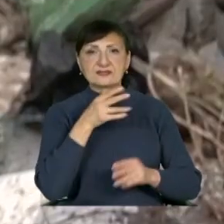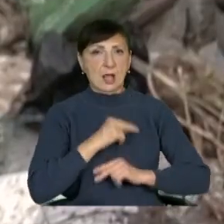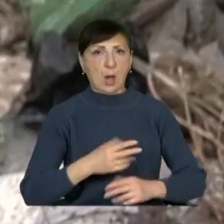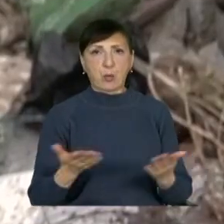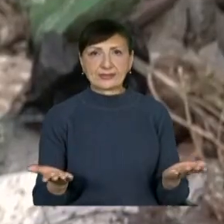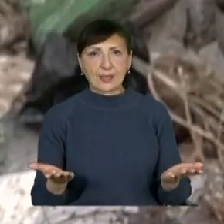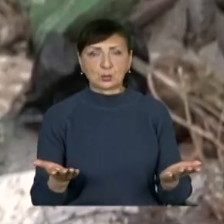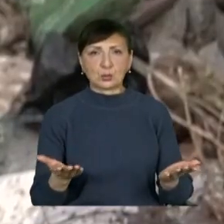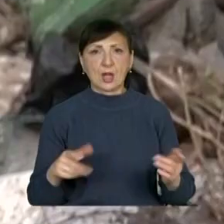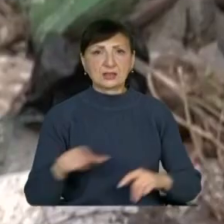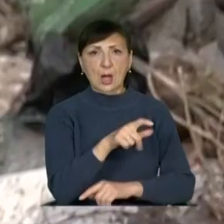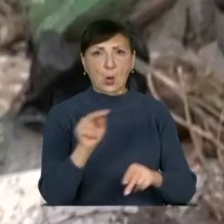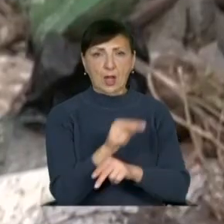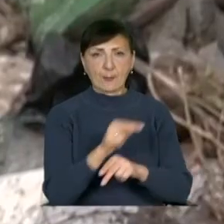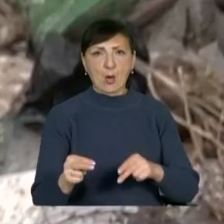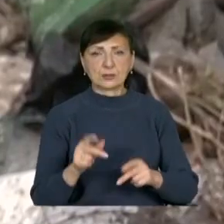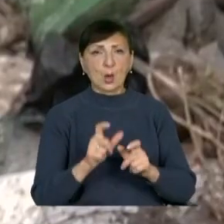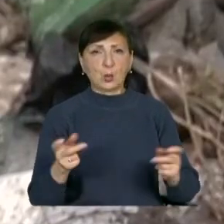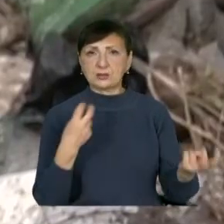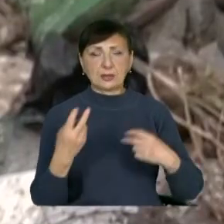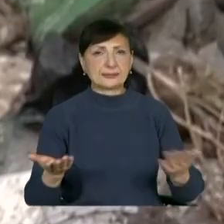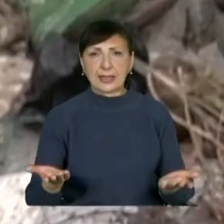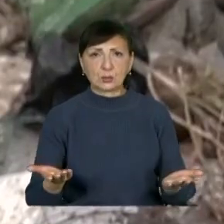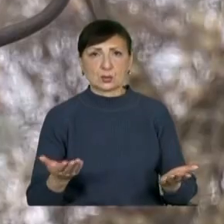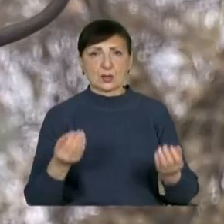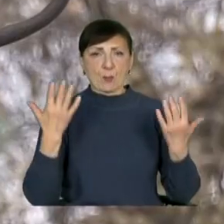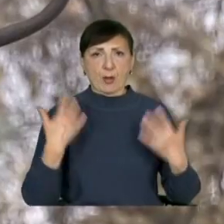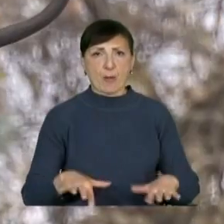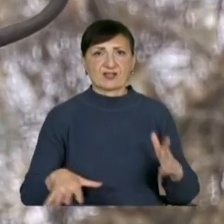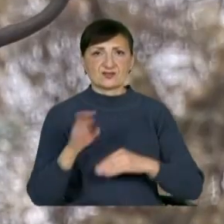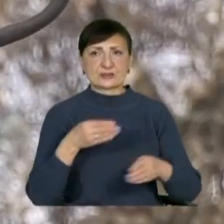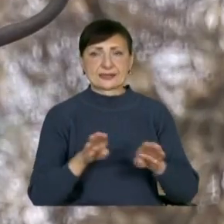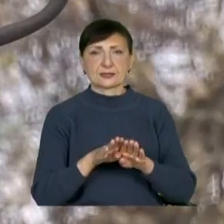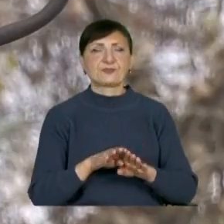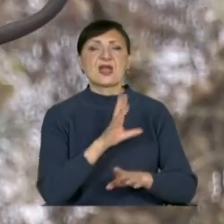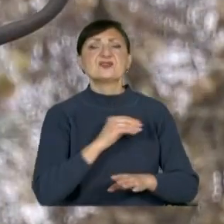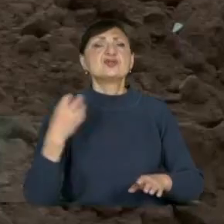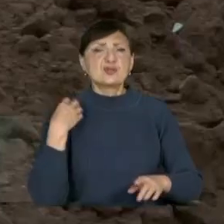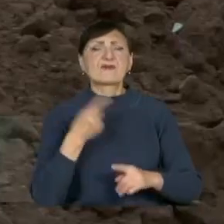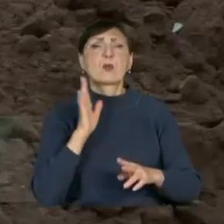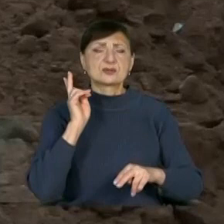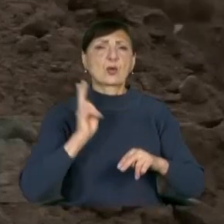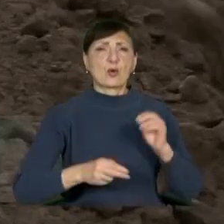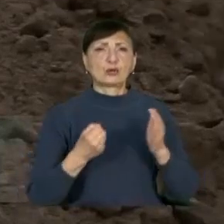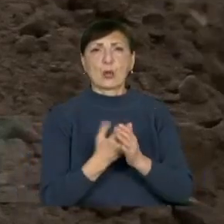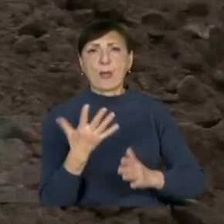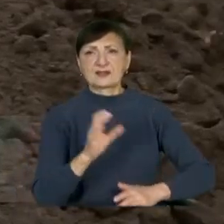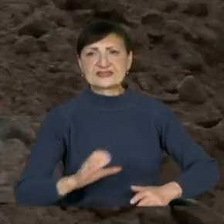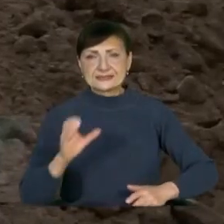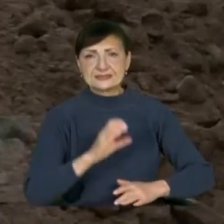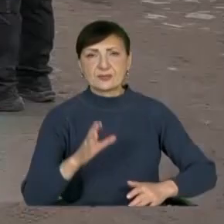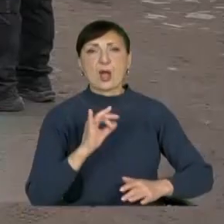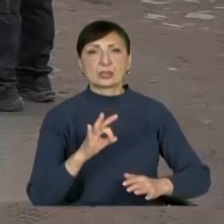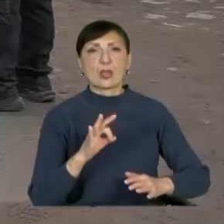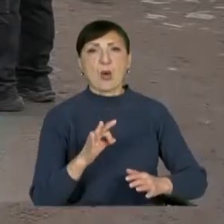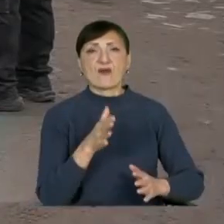работая, людей нету, да, все закрыто. Все работы чиновники обещали завершить до 5 сентября, однако сроки